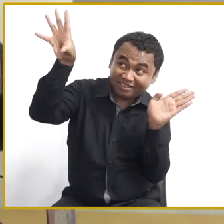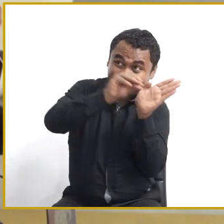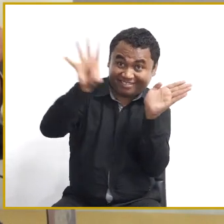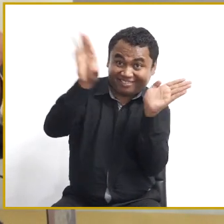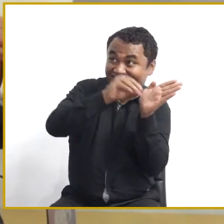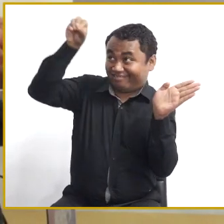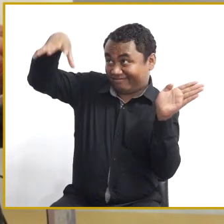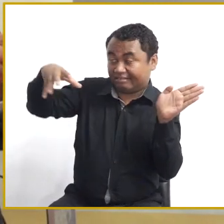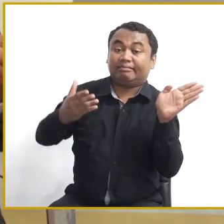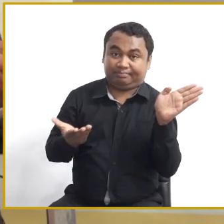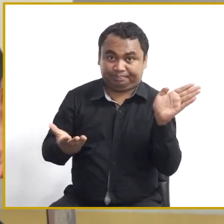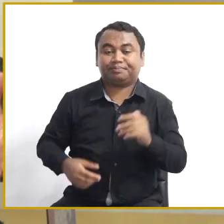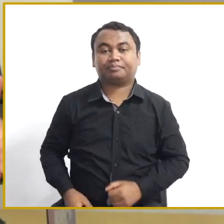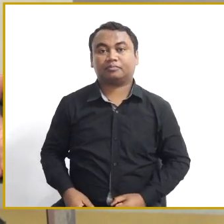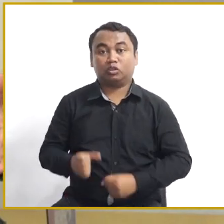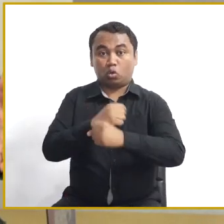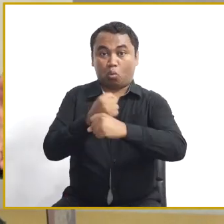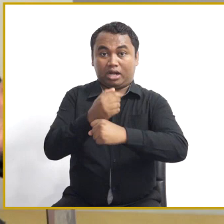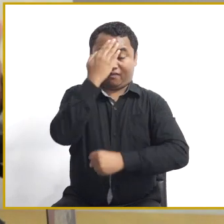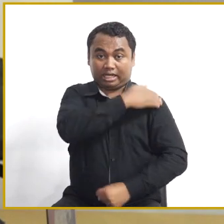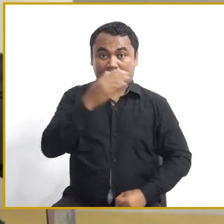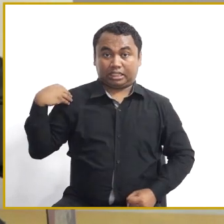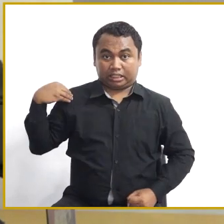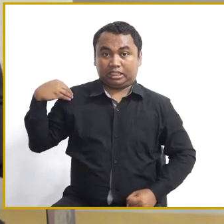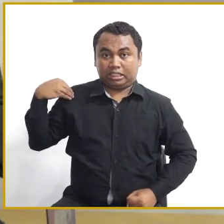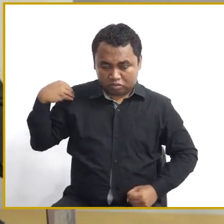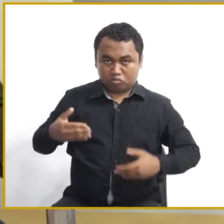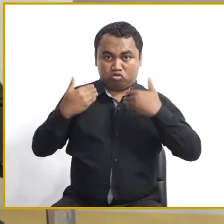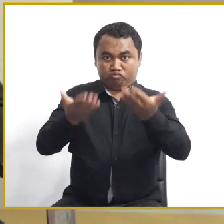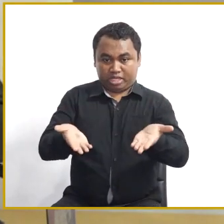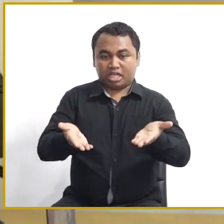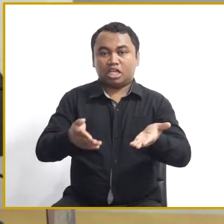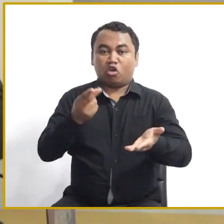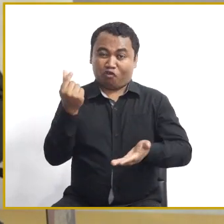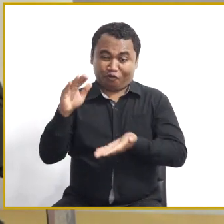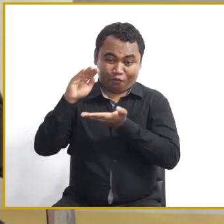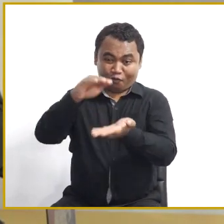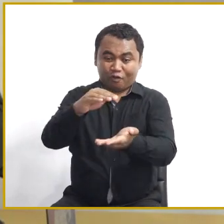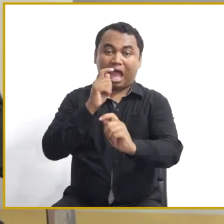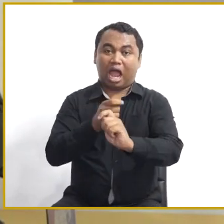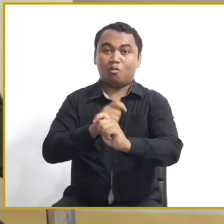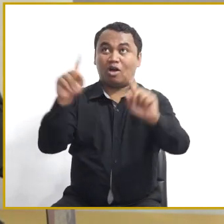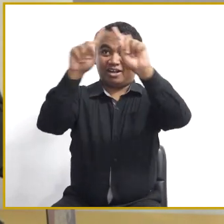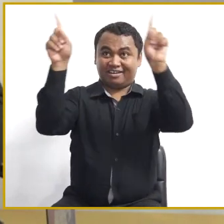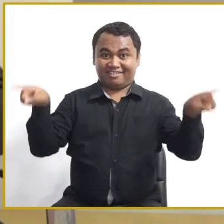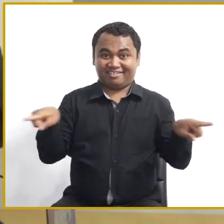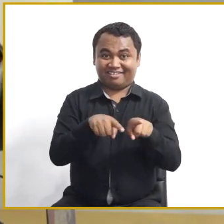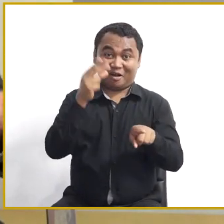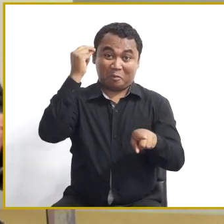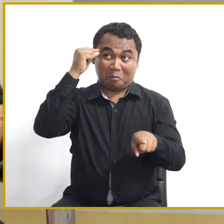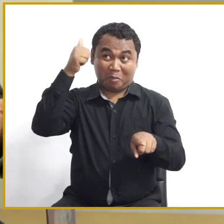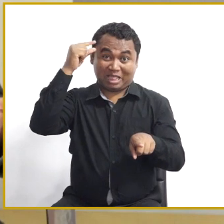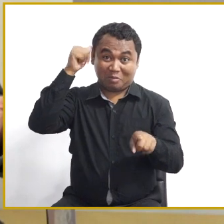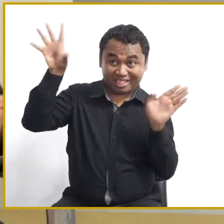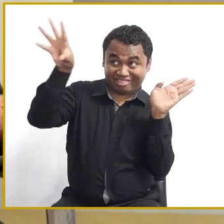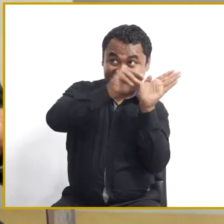zay volo zay no apetraka amin'ny fanjakana raha za zany no tonga eo amin'ny fitantanana ny firenena de apetrako